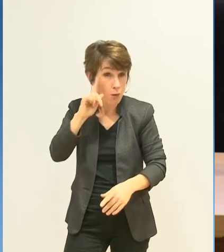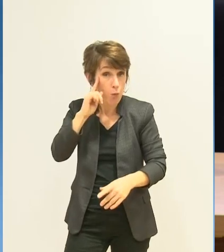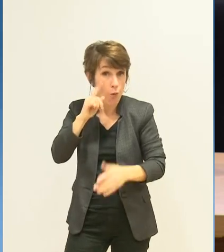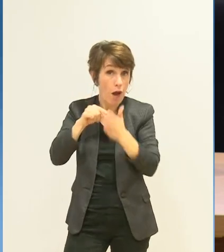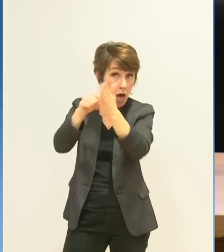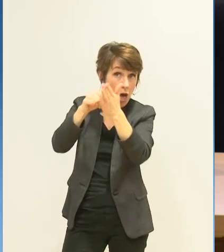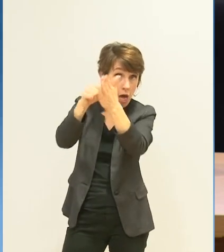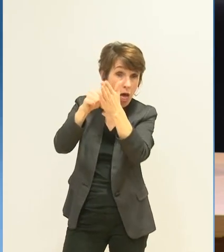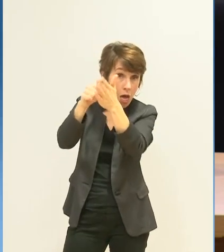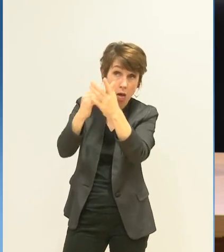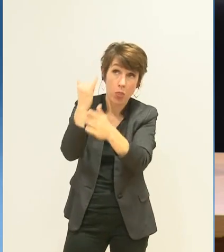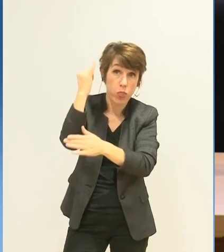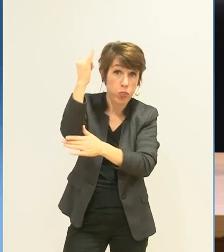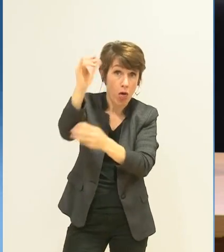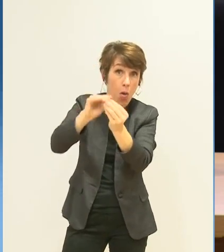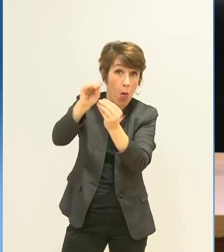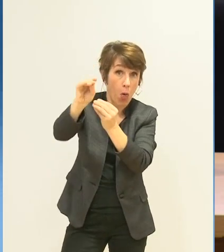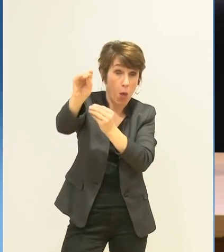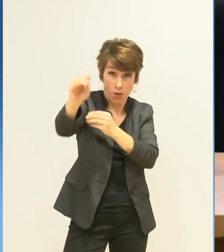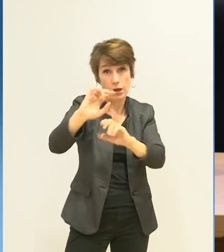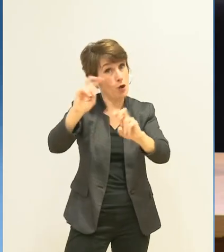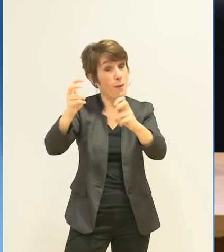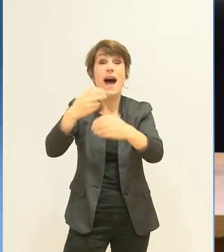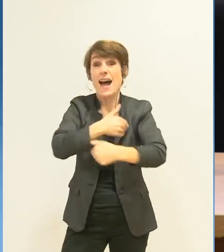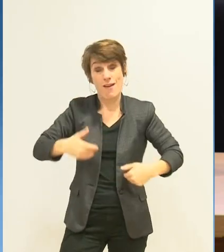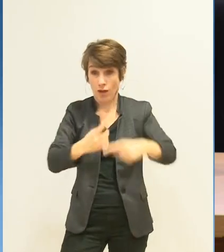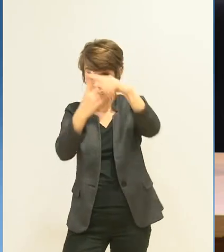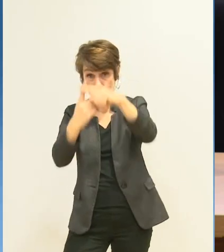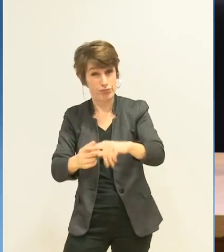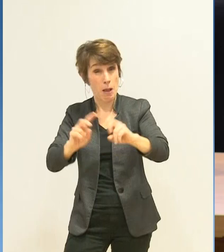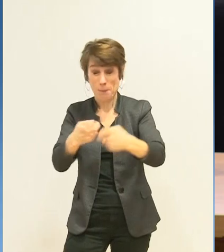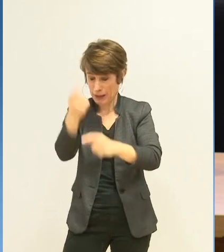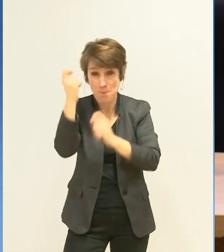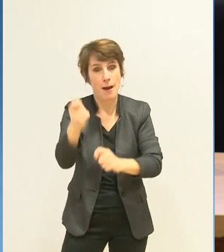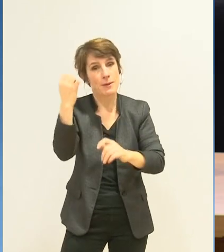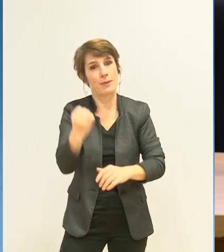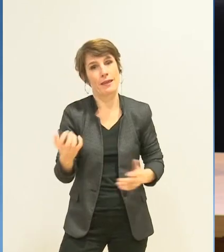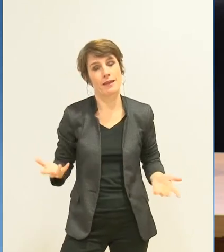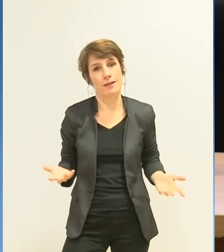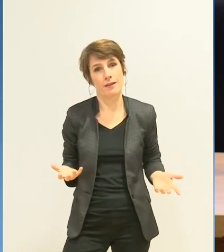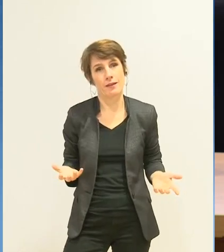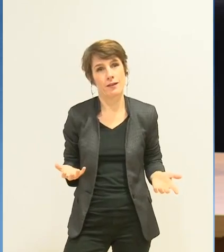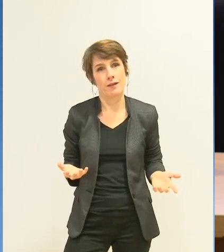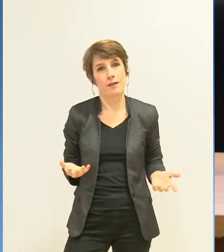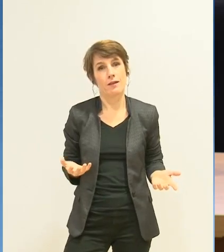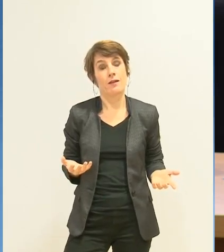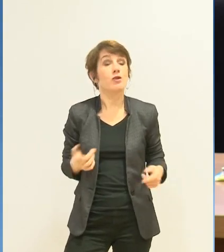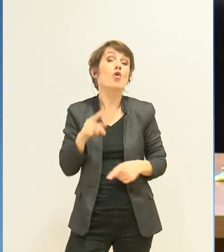plus longtemps et ça coûtera beaucoup plus cher à la ville de grenoble est donc sans cette manipulation